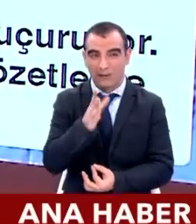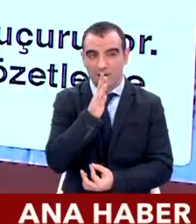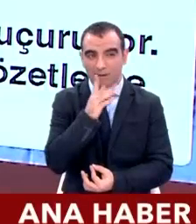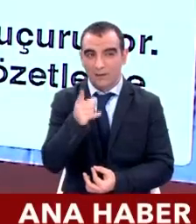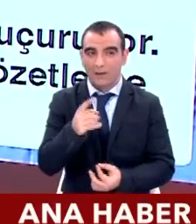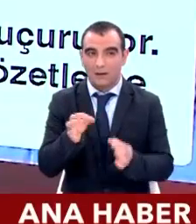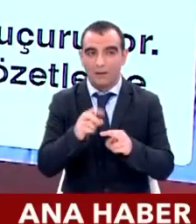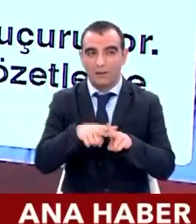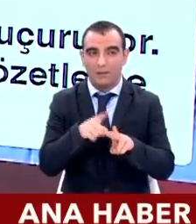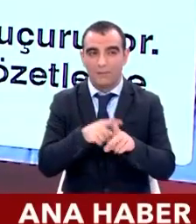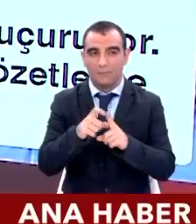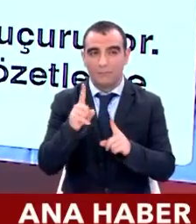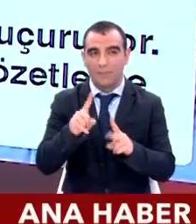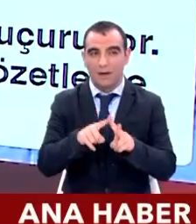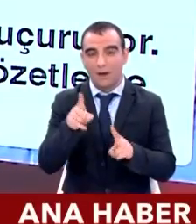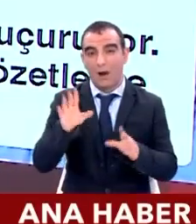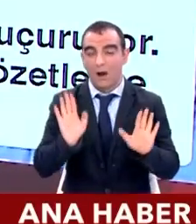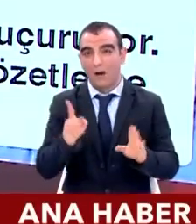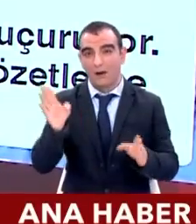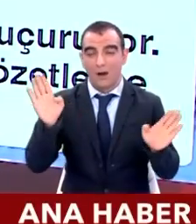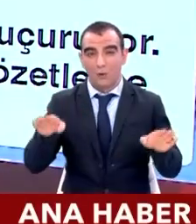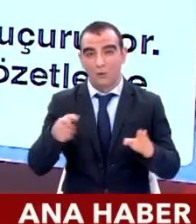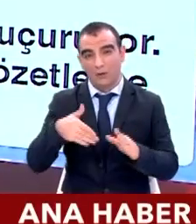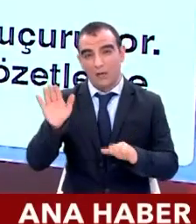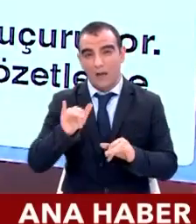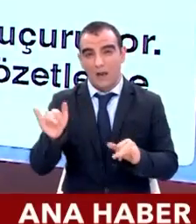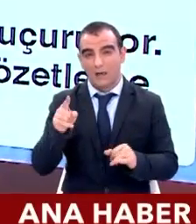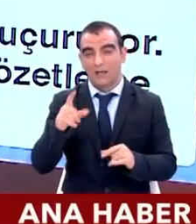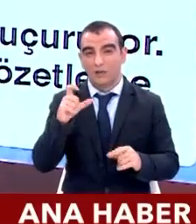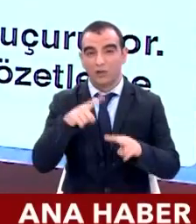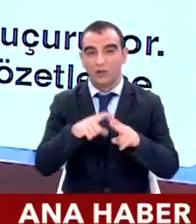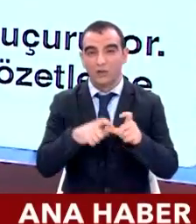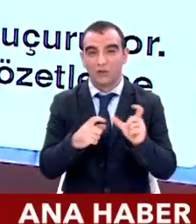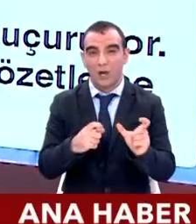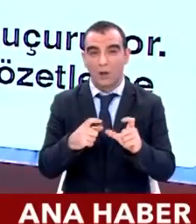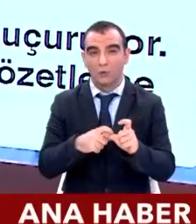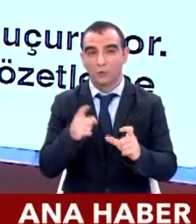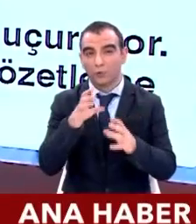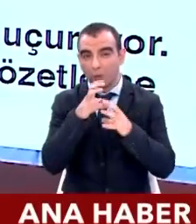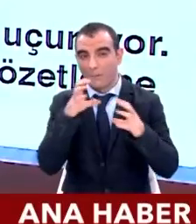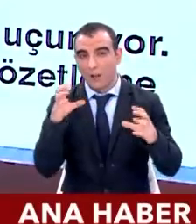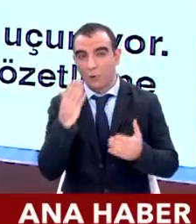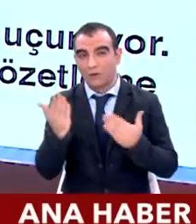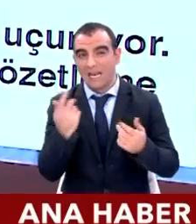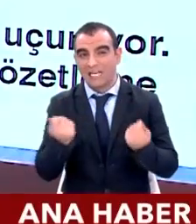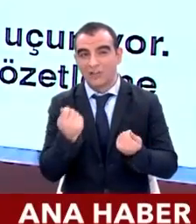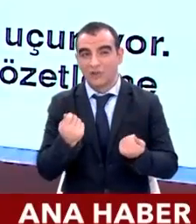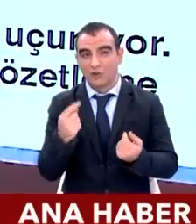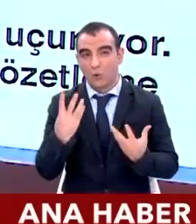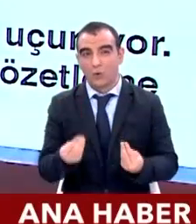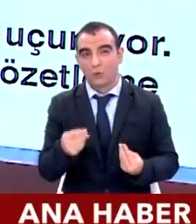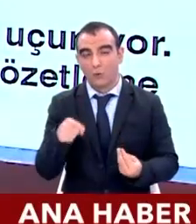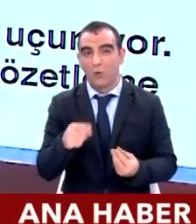vahiddin O zaman da hala o balon havada Peki nedir casus balığı ol ne işe yarar daha da önemlisi o